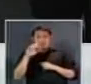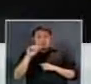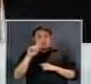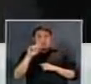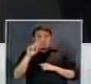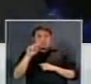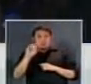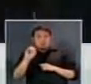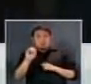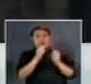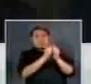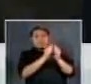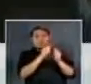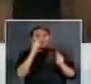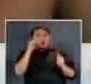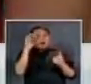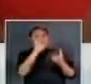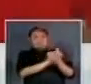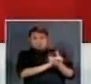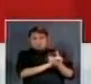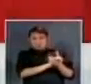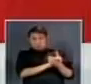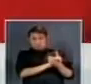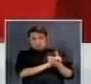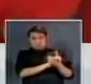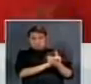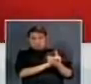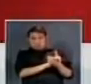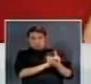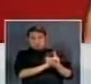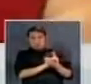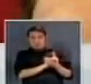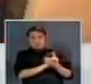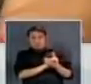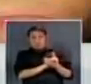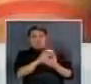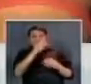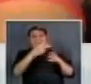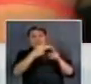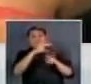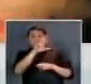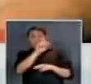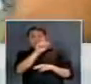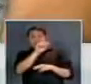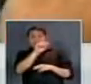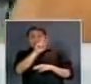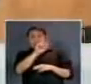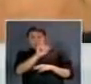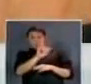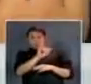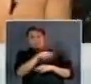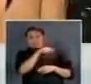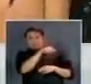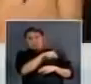Cayetano, kasama ang kanyang may bahay na si incumbent Taguig Mayor Lani Cayetano, na siyang tumatakbo sa kanyang last